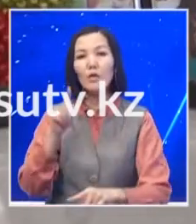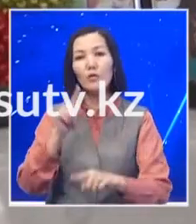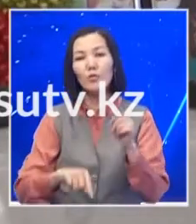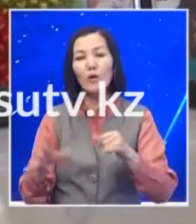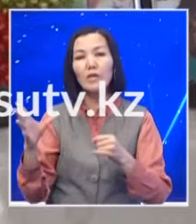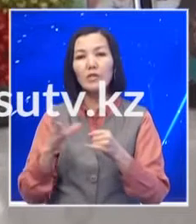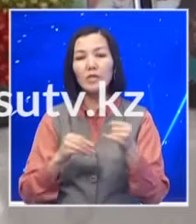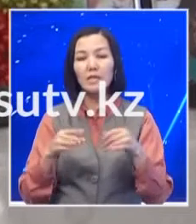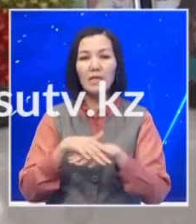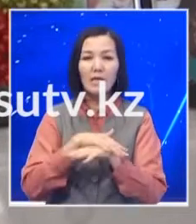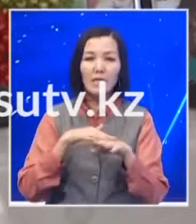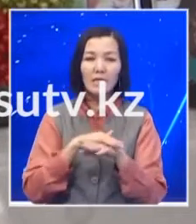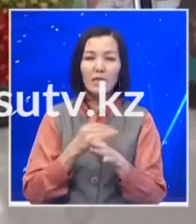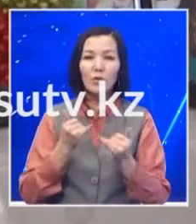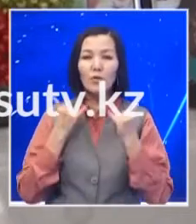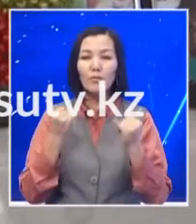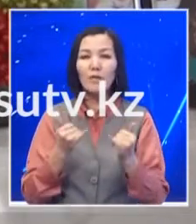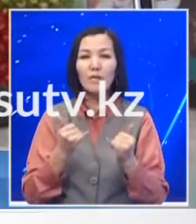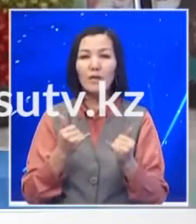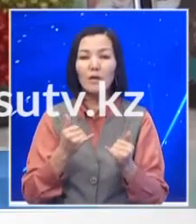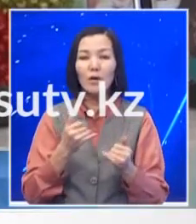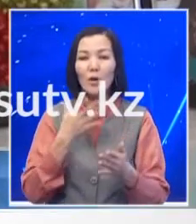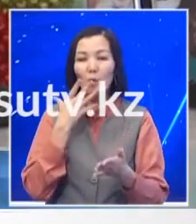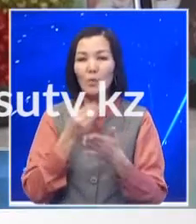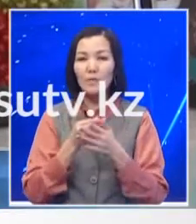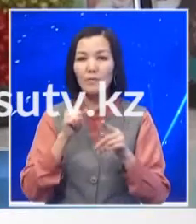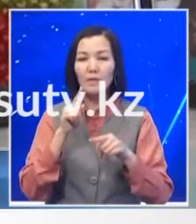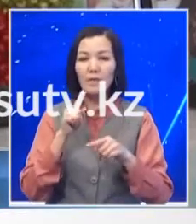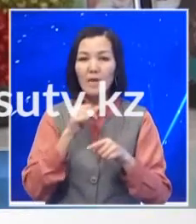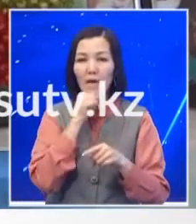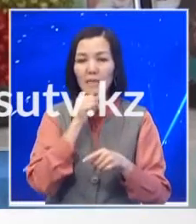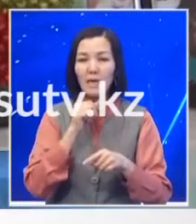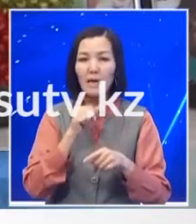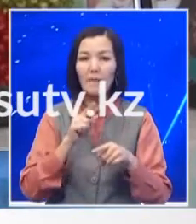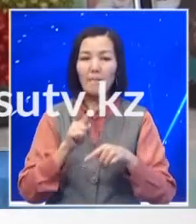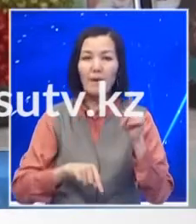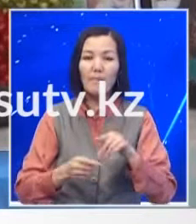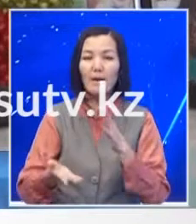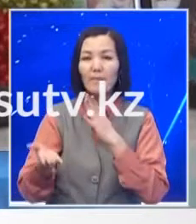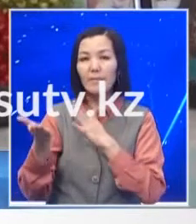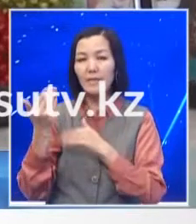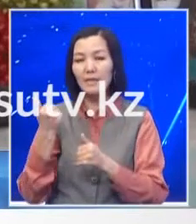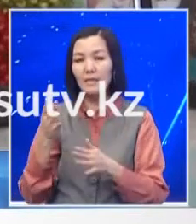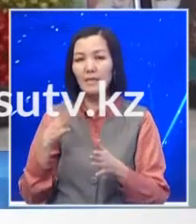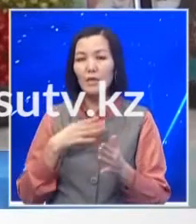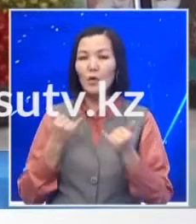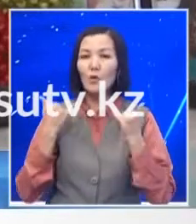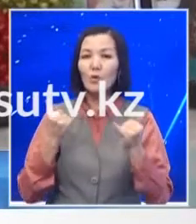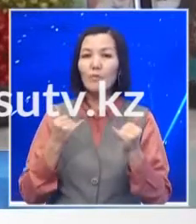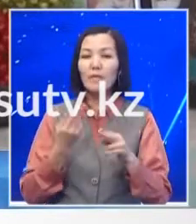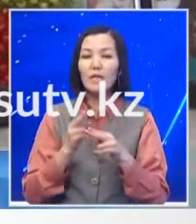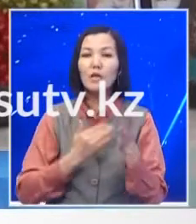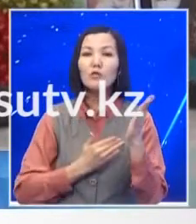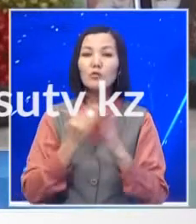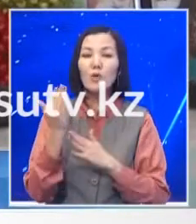құрметі, туған елдің құрметі. Өзімнің ата бабамның еңбегі сіңген, ата бабамның табанының ізі қалған жердің құрметі мен үшін ең